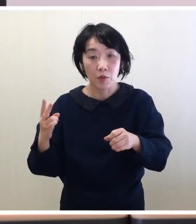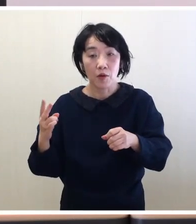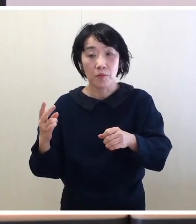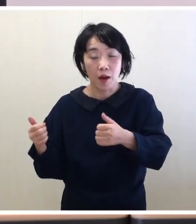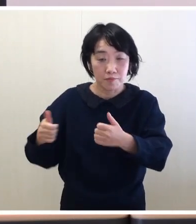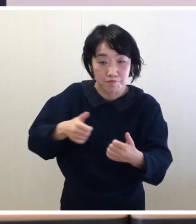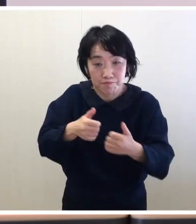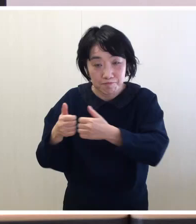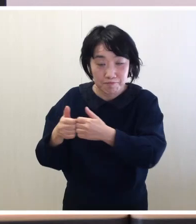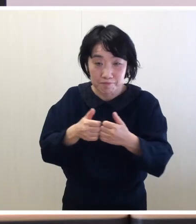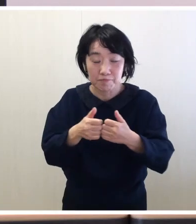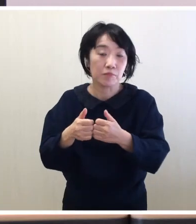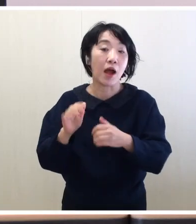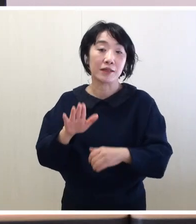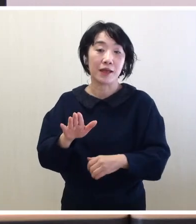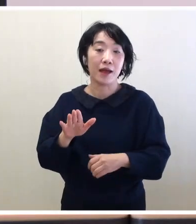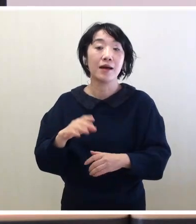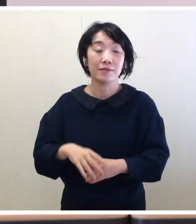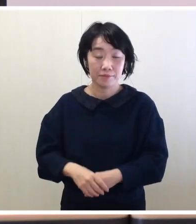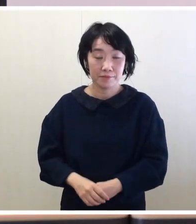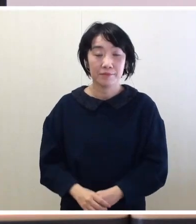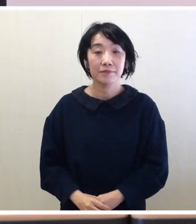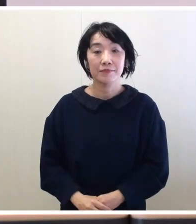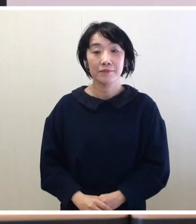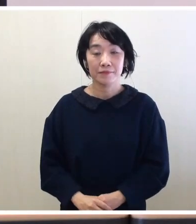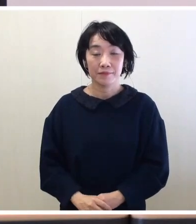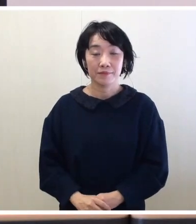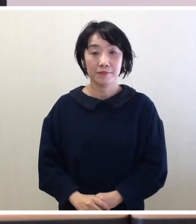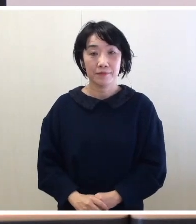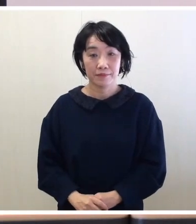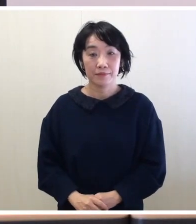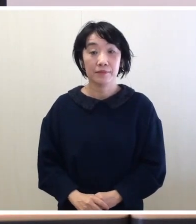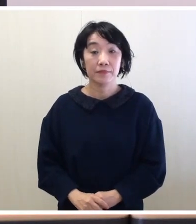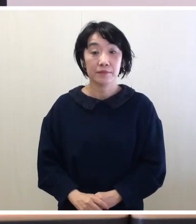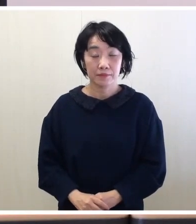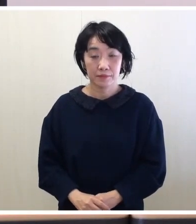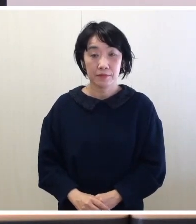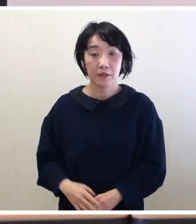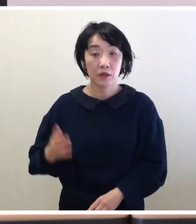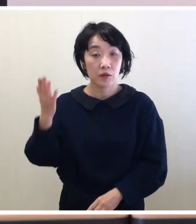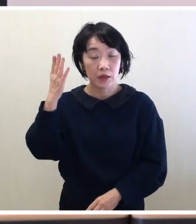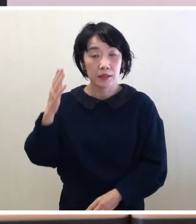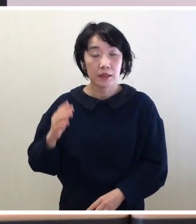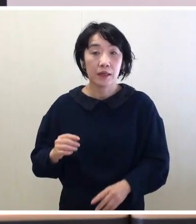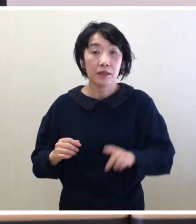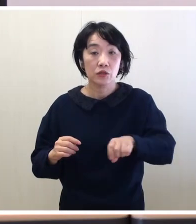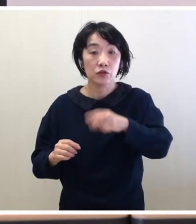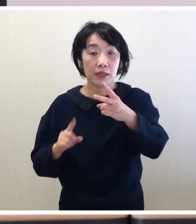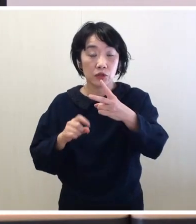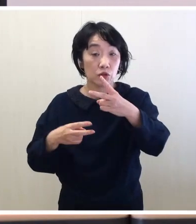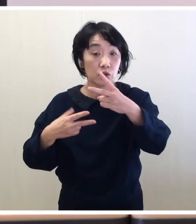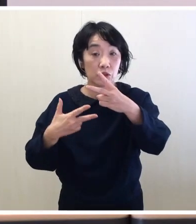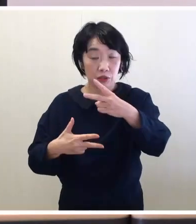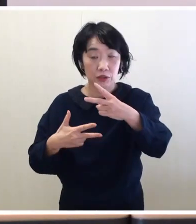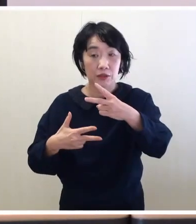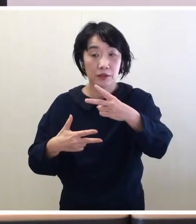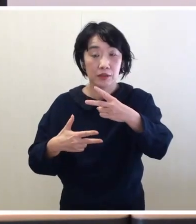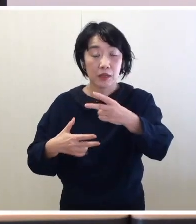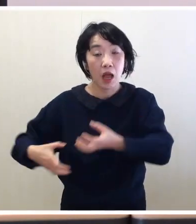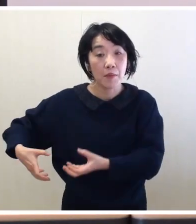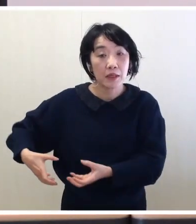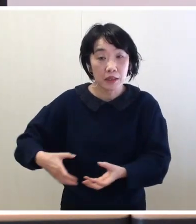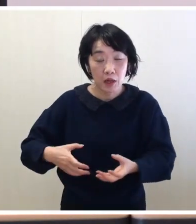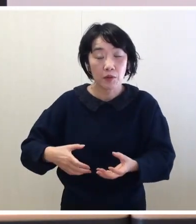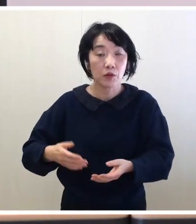今年度も白熱した攻防が繰り広げられたところです。今月17日に実施され